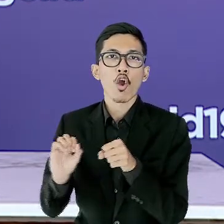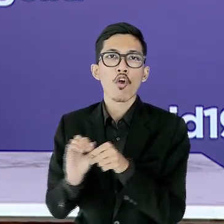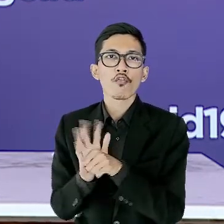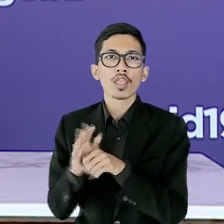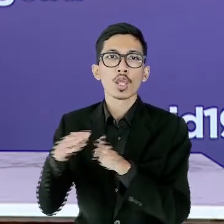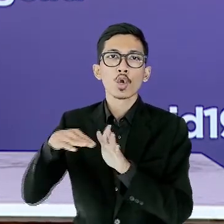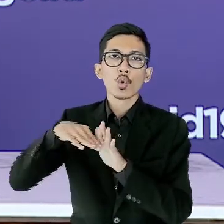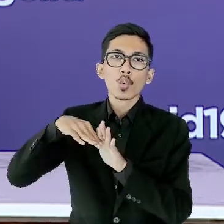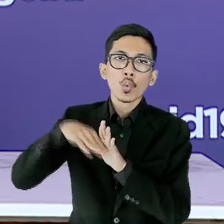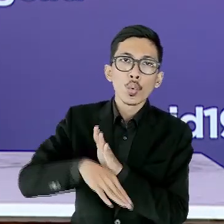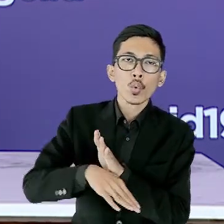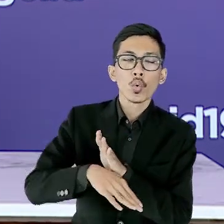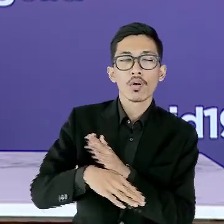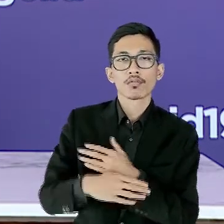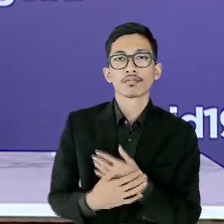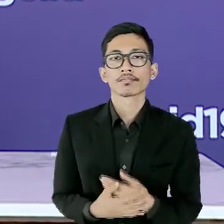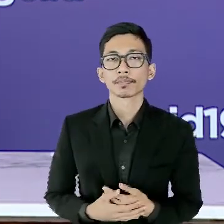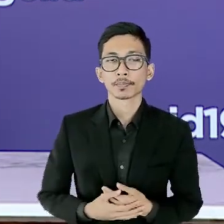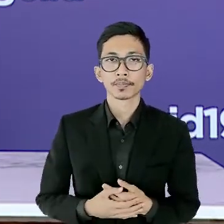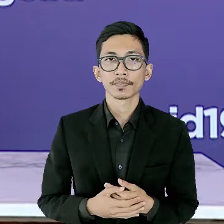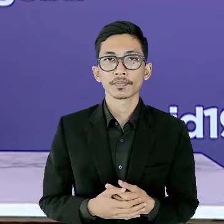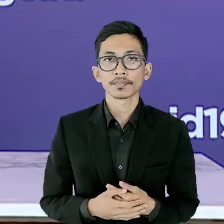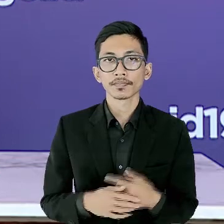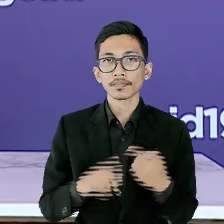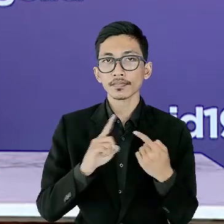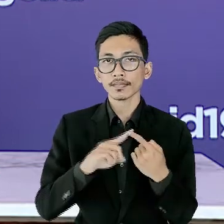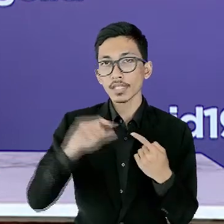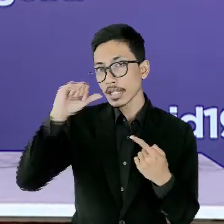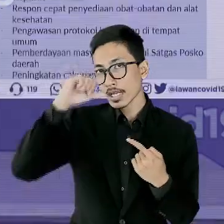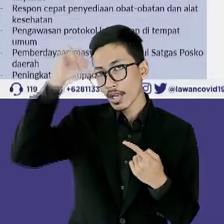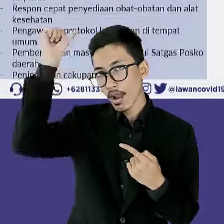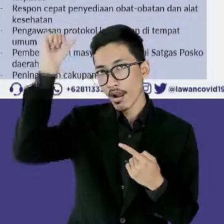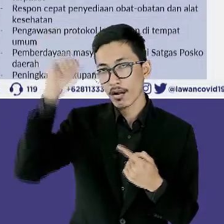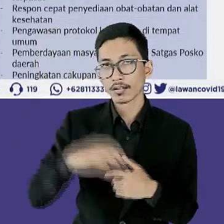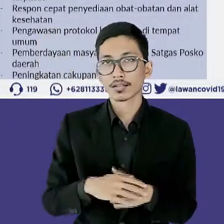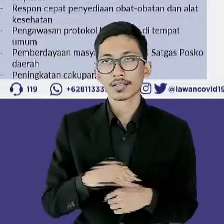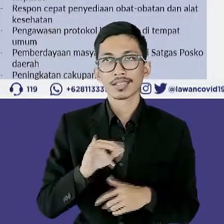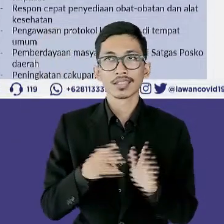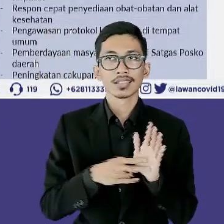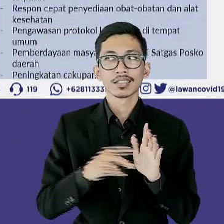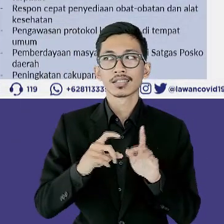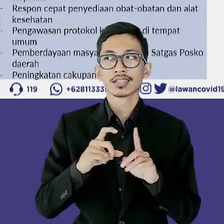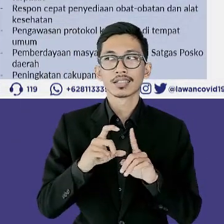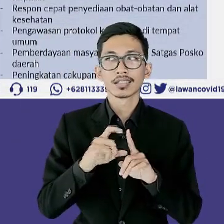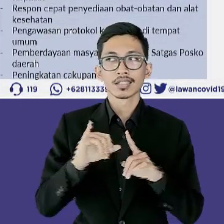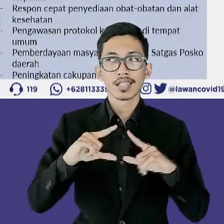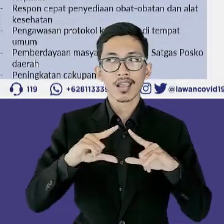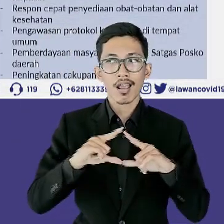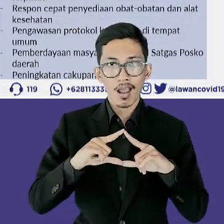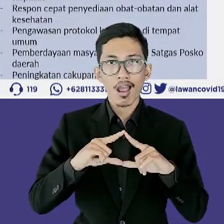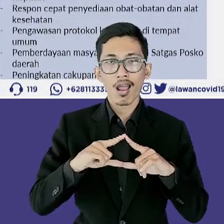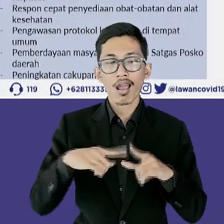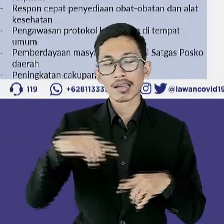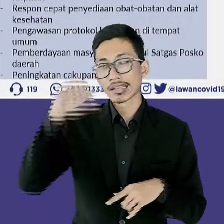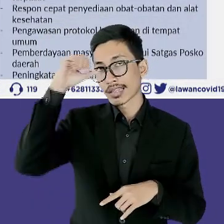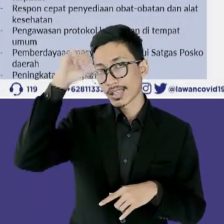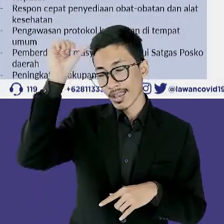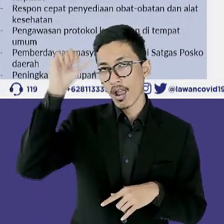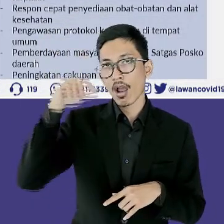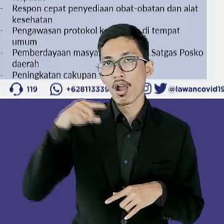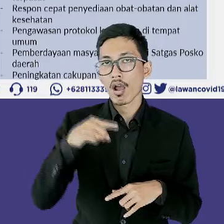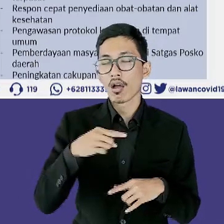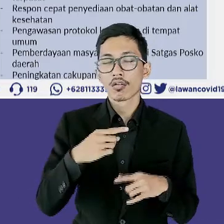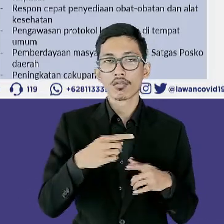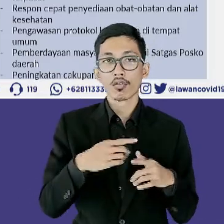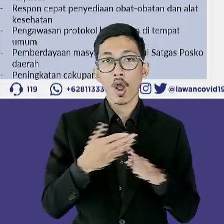kasus, yaitu yang pertama, India. India sempat mengalami lonjakan kasus kedua yang meningkat